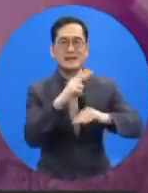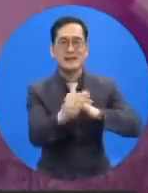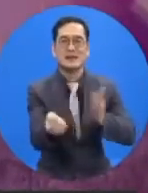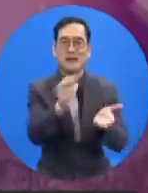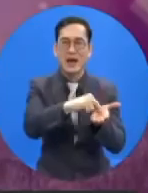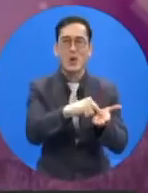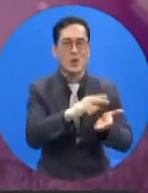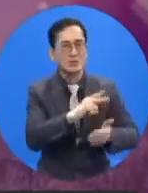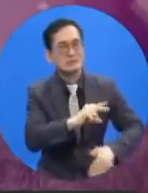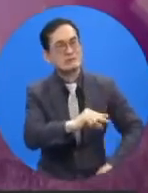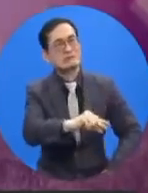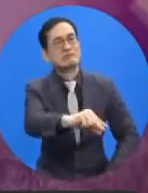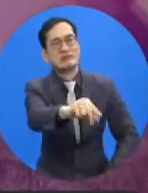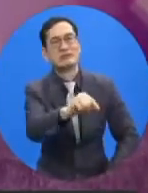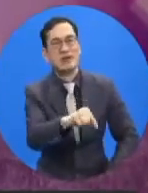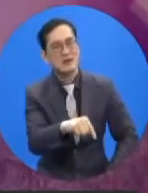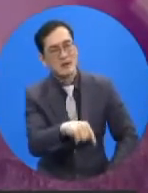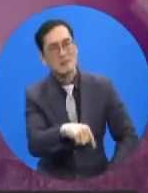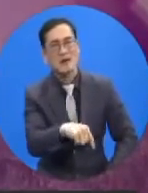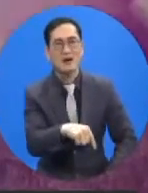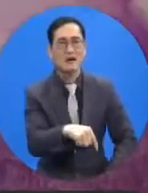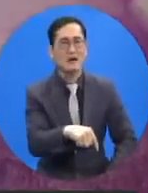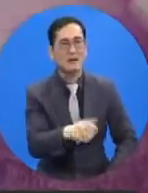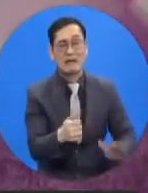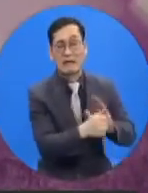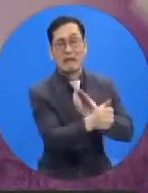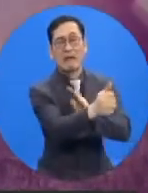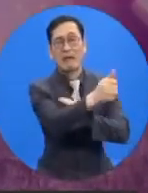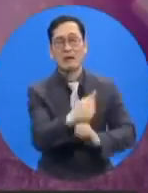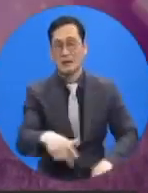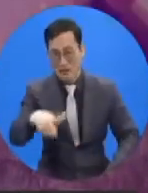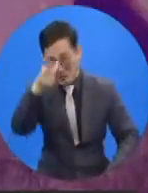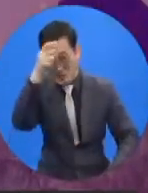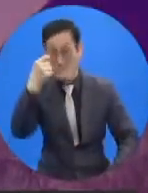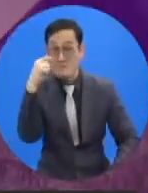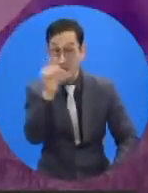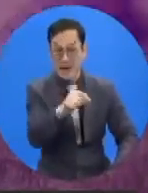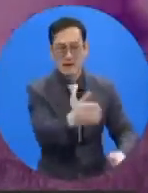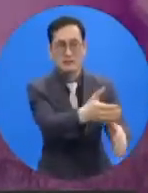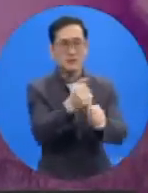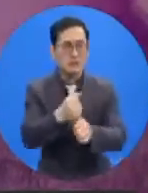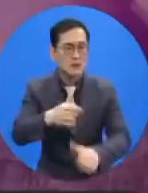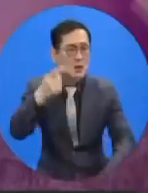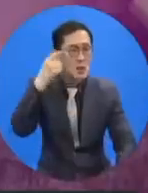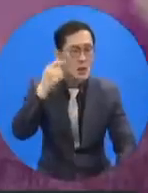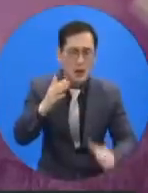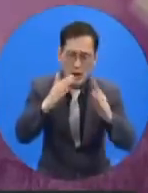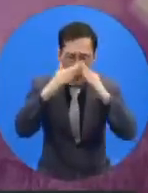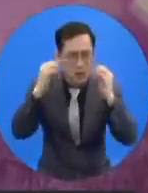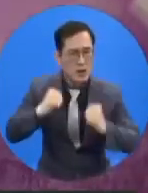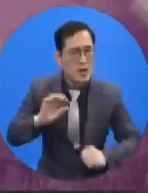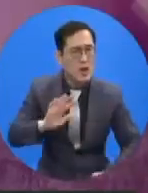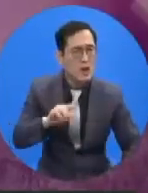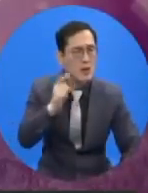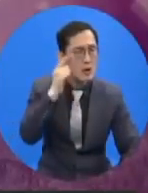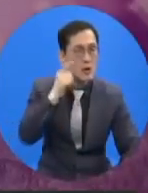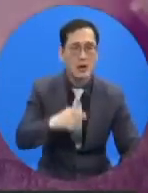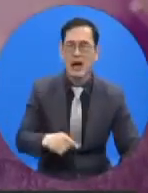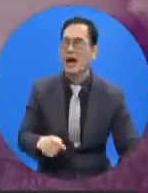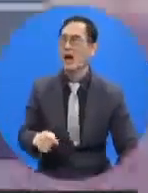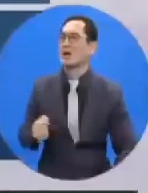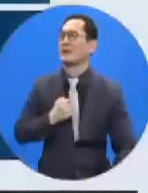20대 경찰이 수사에 나왔습니다. 왜 나왔냐? 자가격리 안 하시고 바람 쐬러 나왔다. 이러면 안 된다는 거예요.